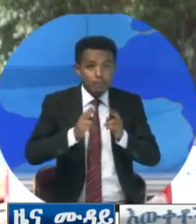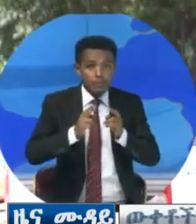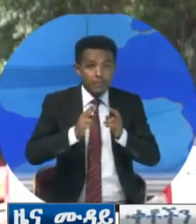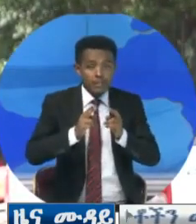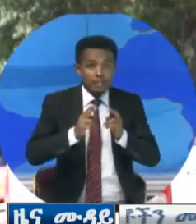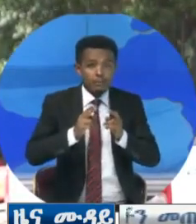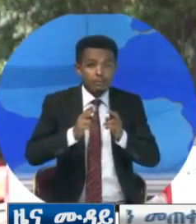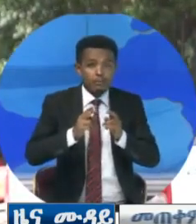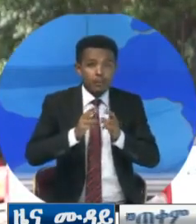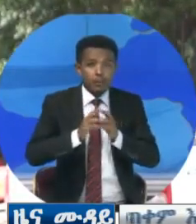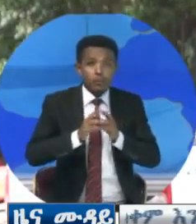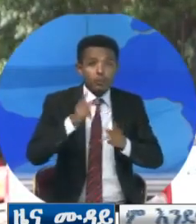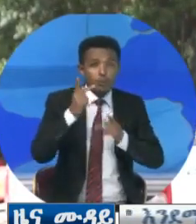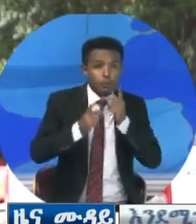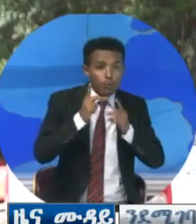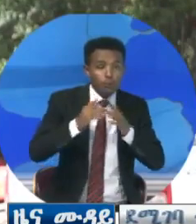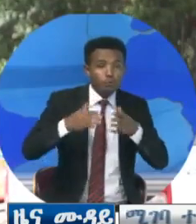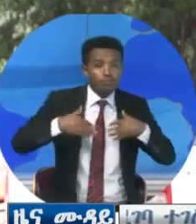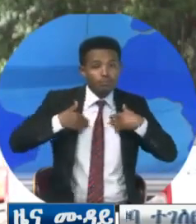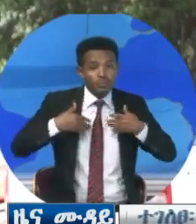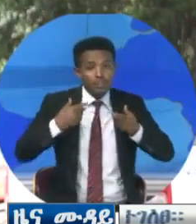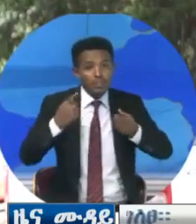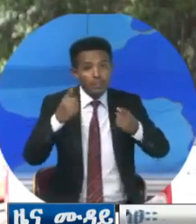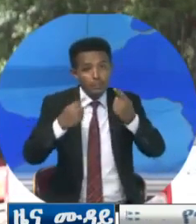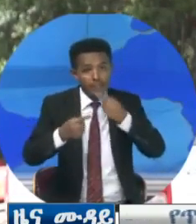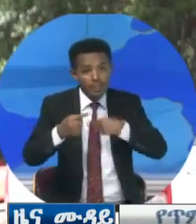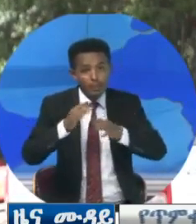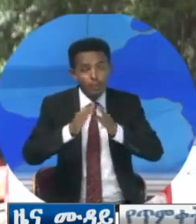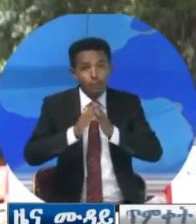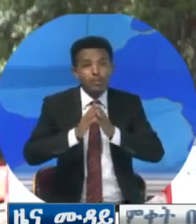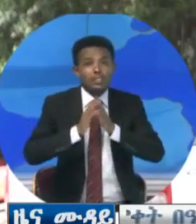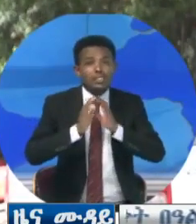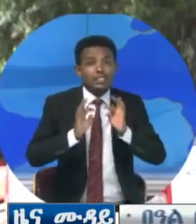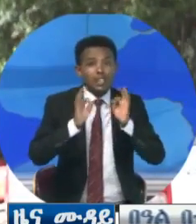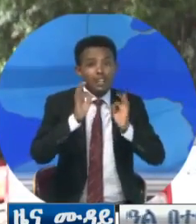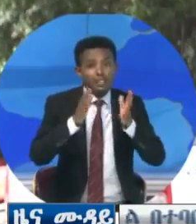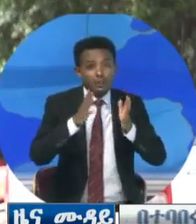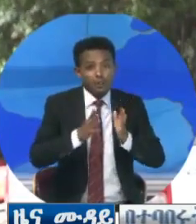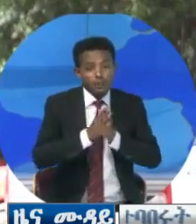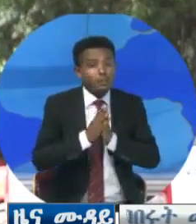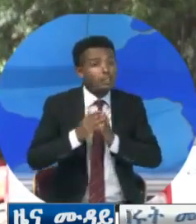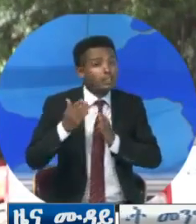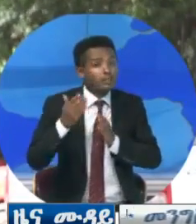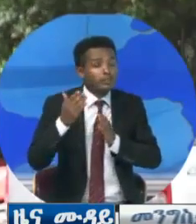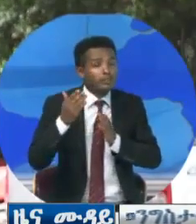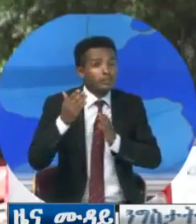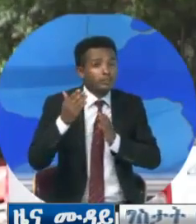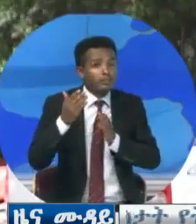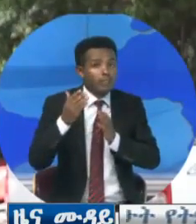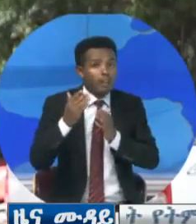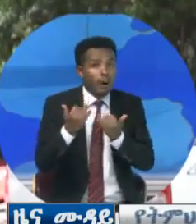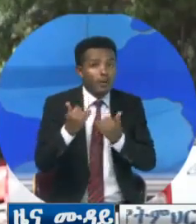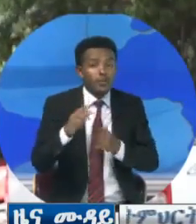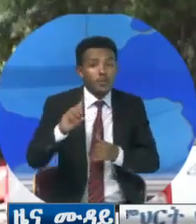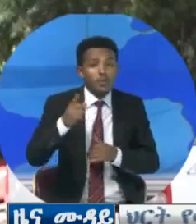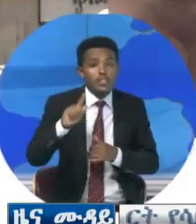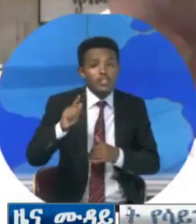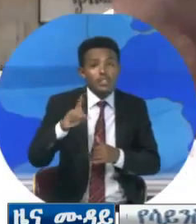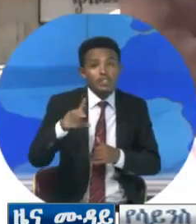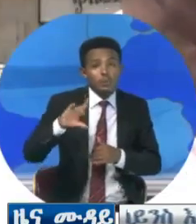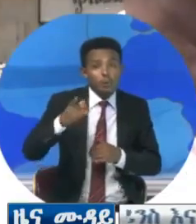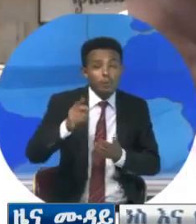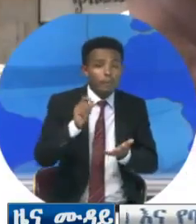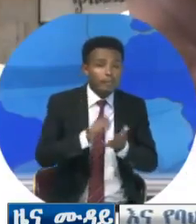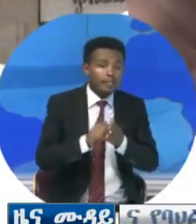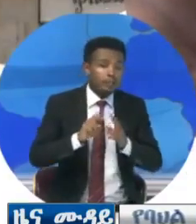ልብ ይመጣሉ። ታሪካዊ ቦታ ነው። ጥምቀት በዓል ከሌላው ክፍለ ሀገር የተለየ ነው። አሁንም በዩኔስኮ በመመዝገቡ በጣም ደስ ብሎኛል።